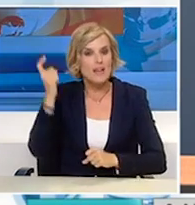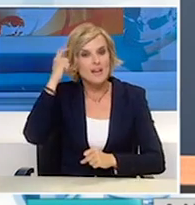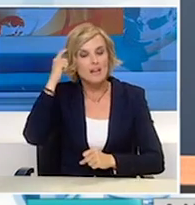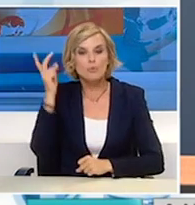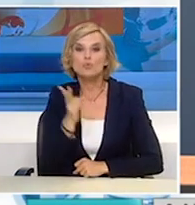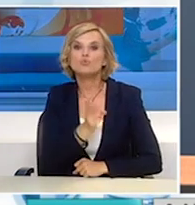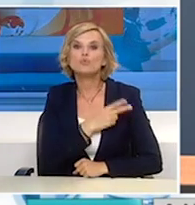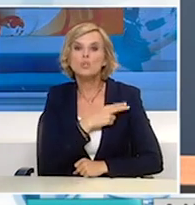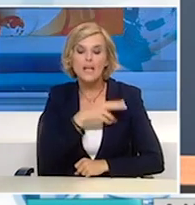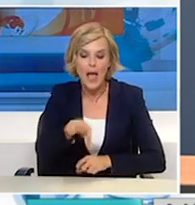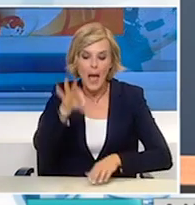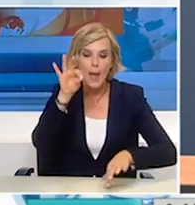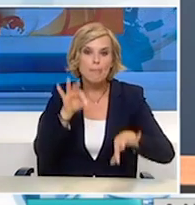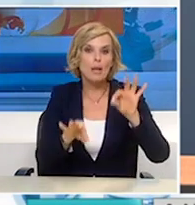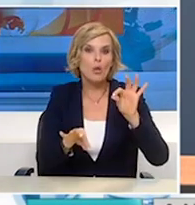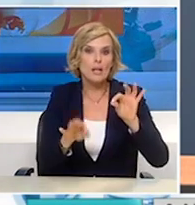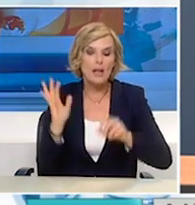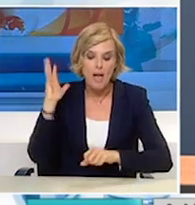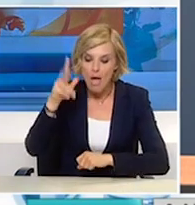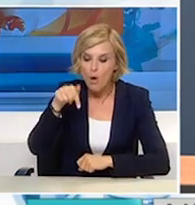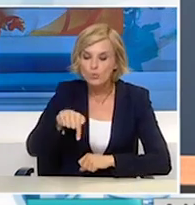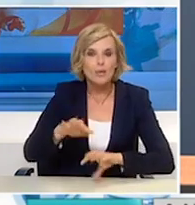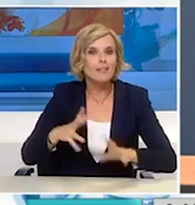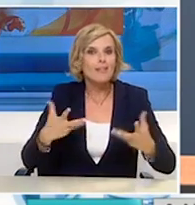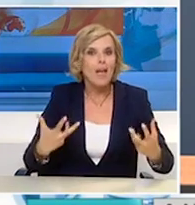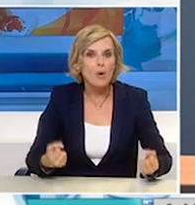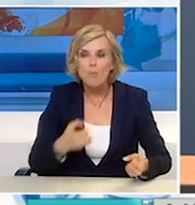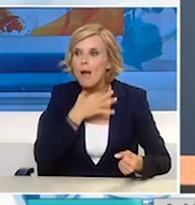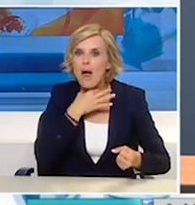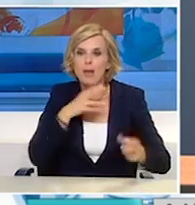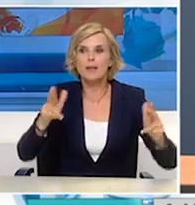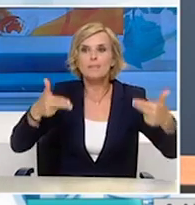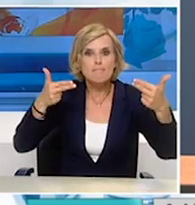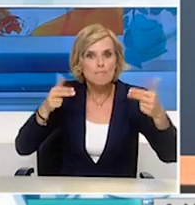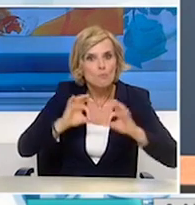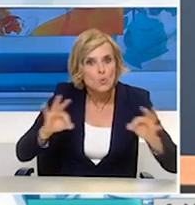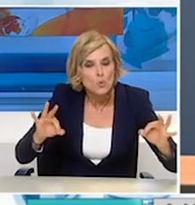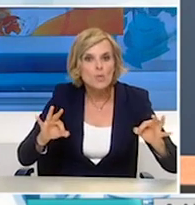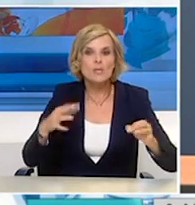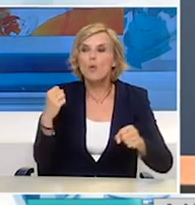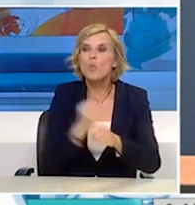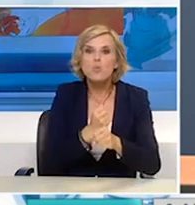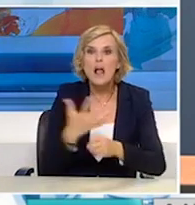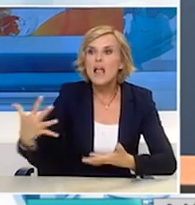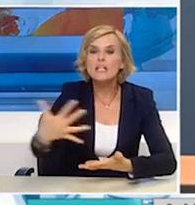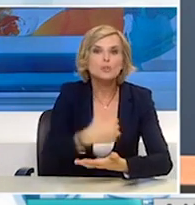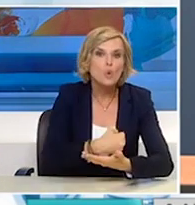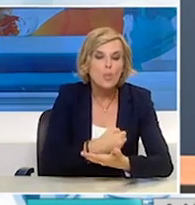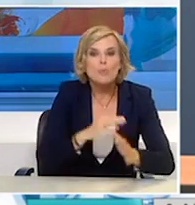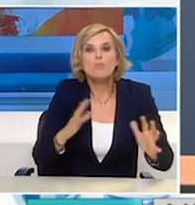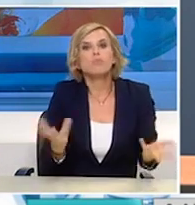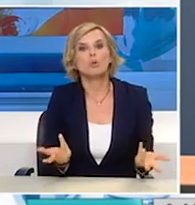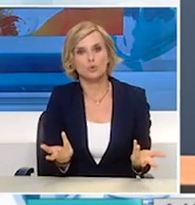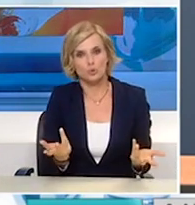καταλληλότερες επιλογές, βάσει των έως τώρα διαθέσιμων δεδομένων, αλλά και των αναγκών των παιδιών. Θα προσπαθήσω γρήγορα να αναλύσω τα επιχειρήματα